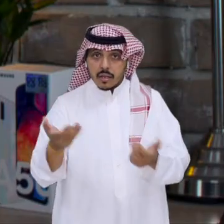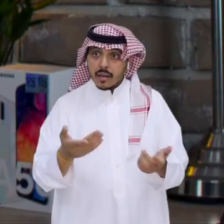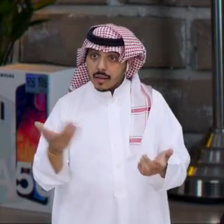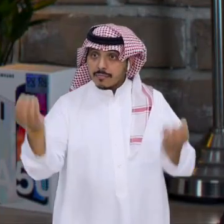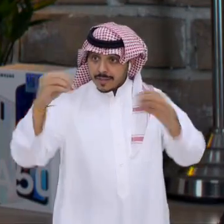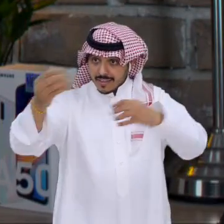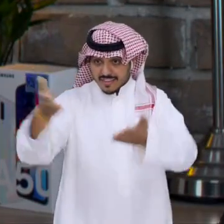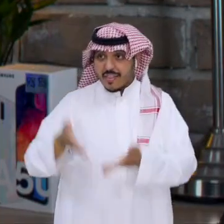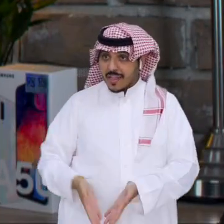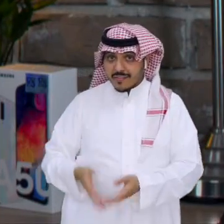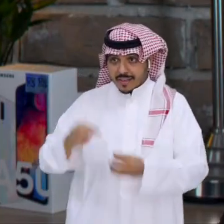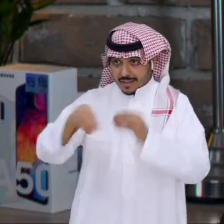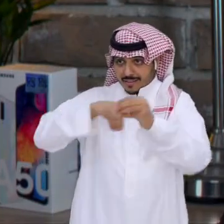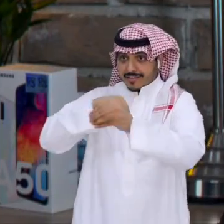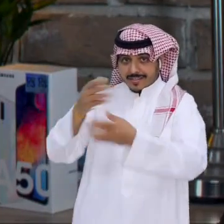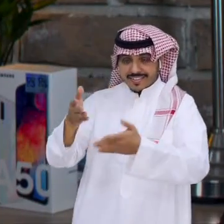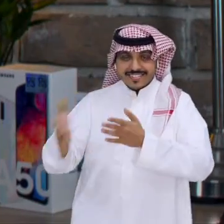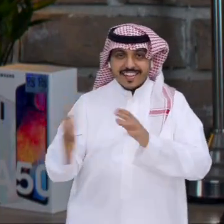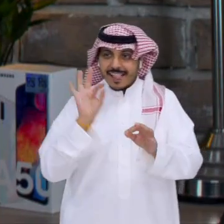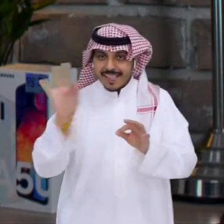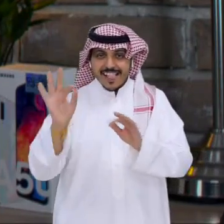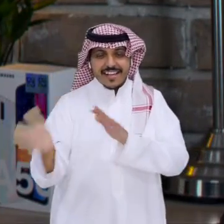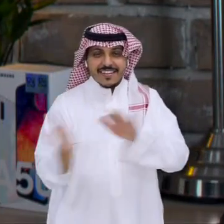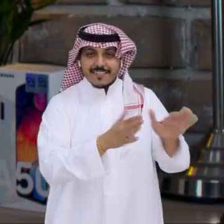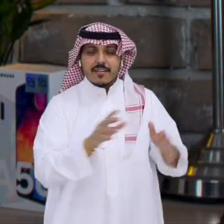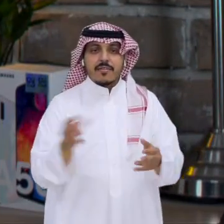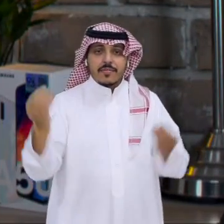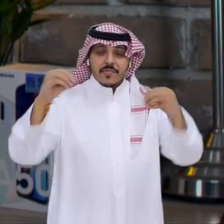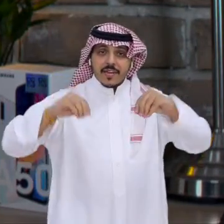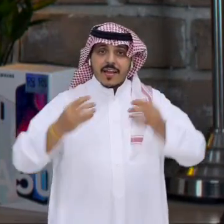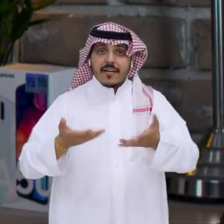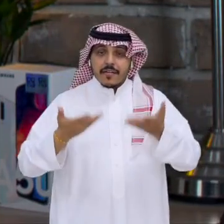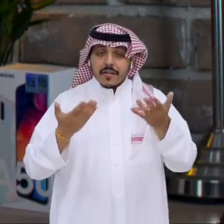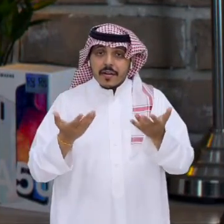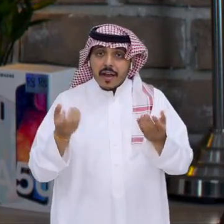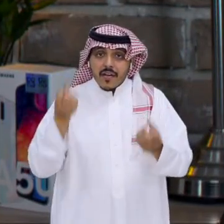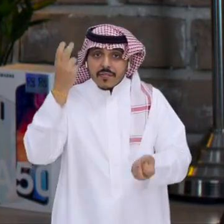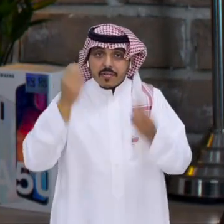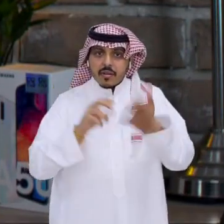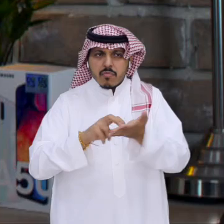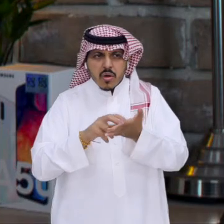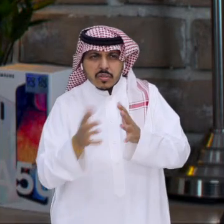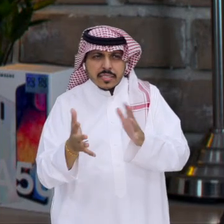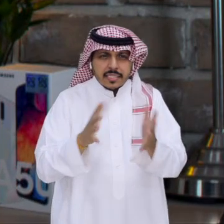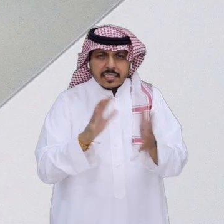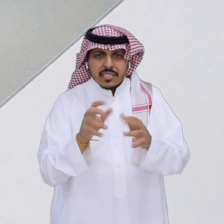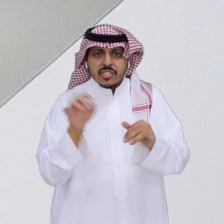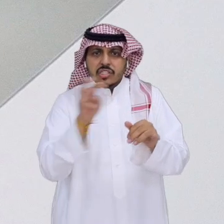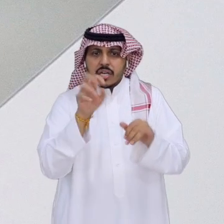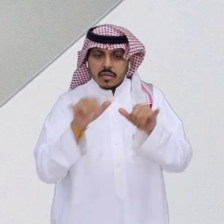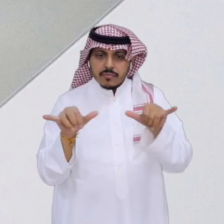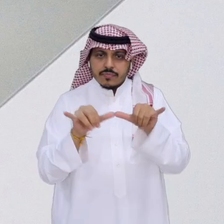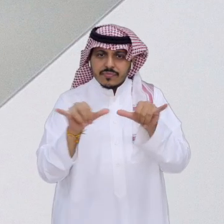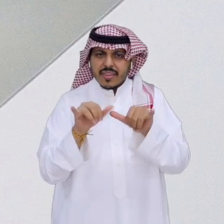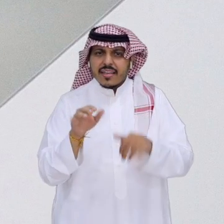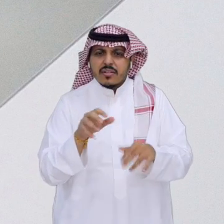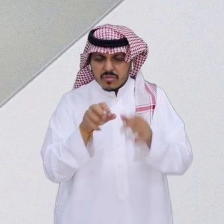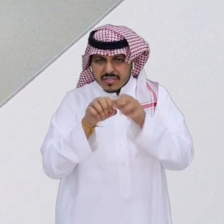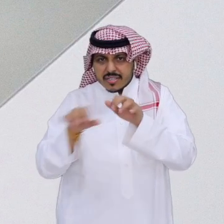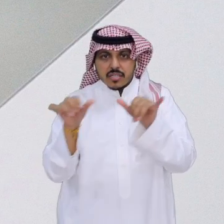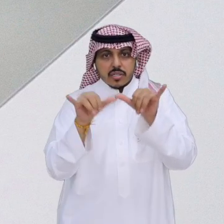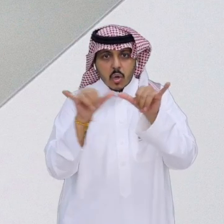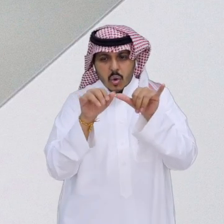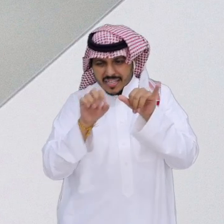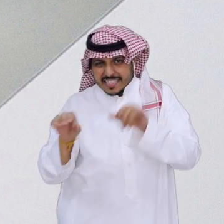لا تعال قدم. وأيضا بدأت تطلع بعض الأفكار والمخاوف عن خدمة اللي أعلنت عنها جوجل اللي هي ستاديا، لأنه أحد المبادئ